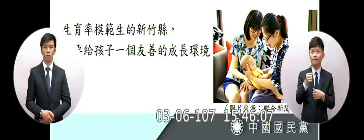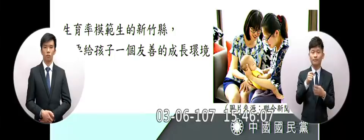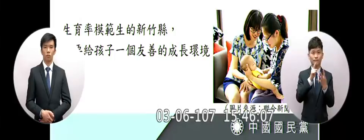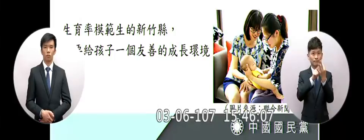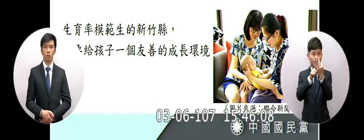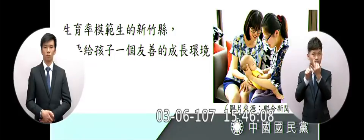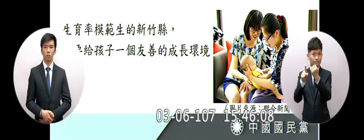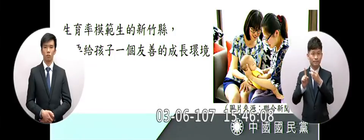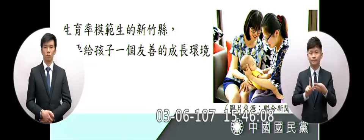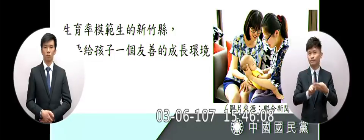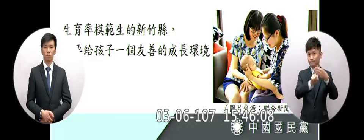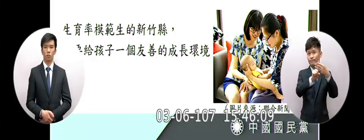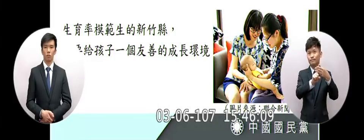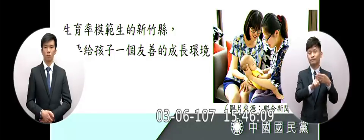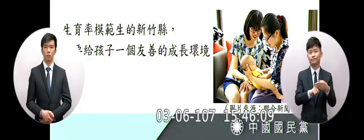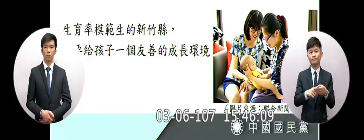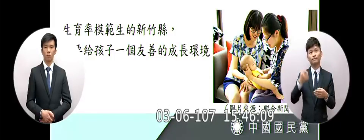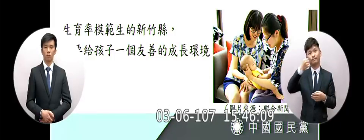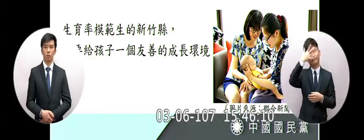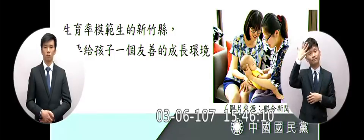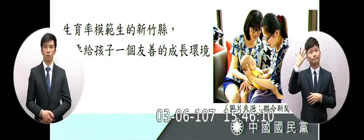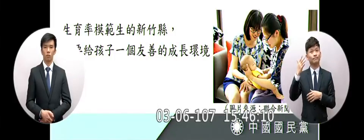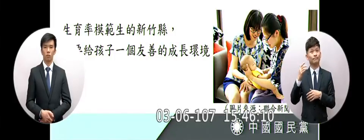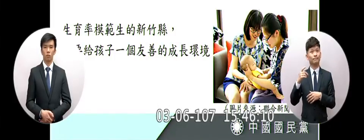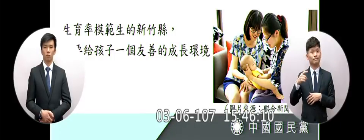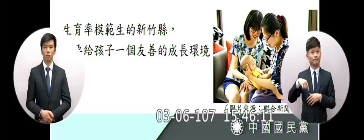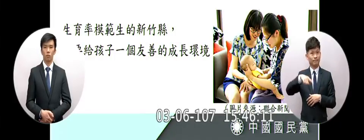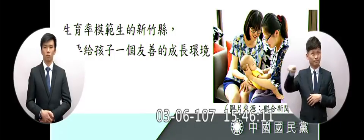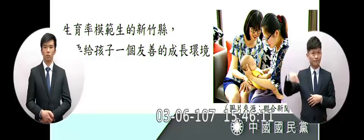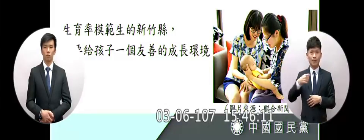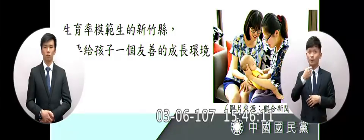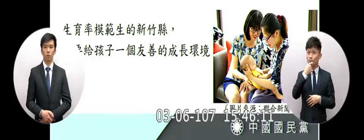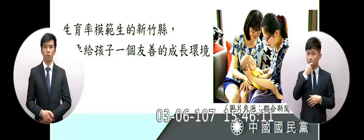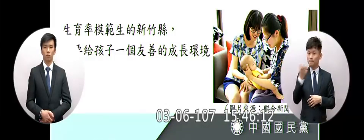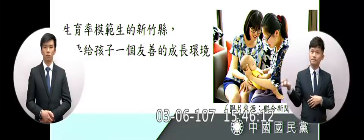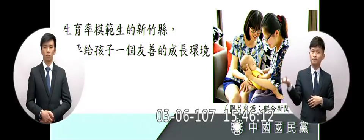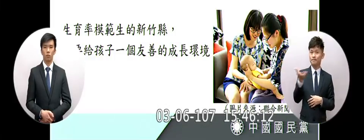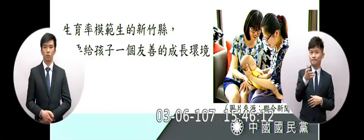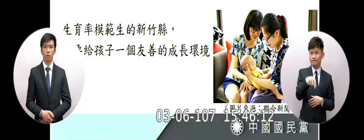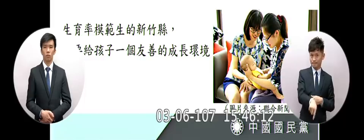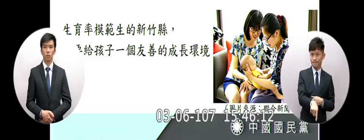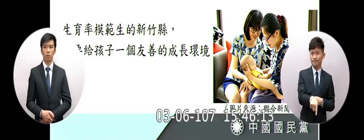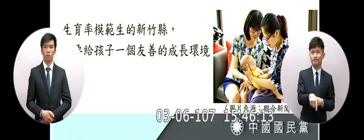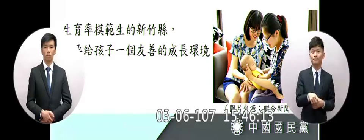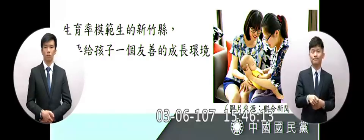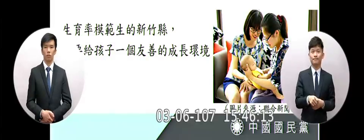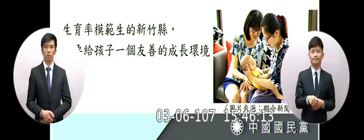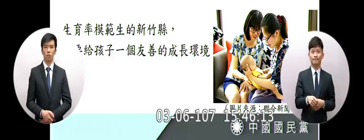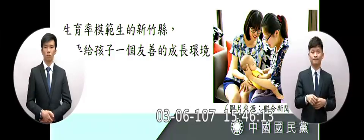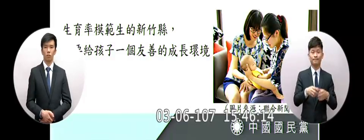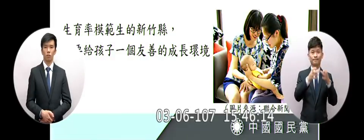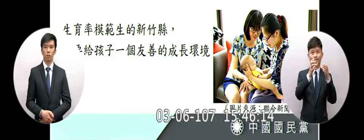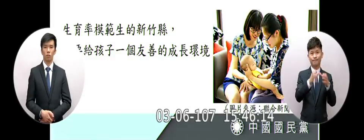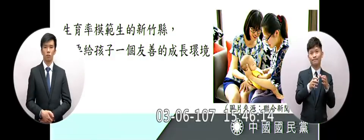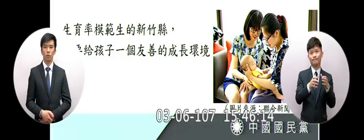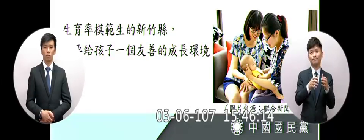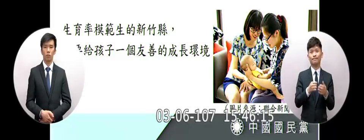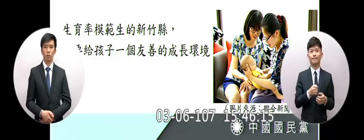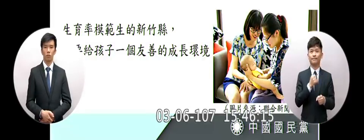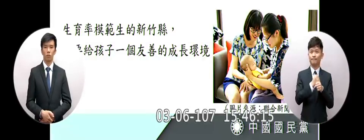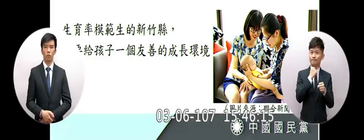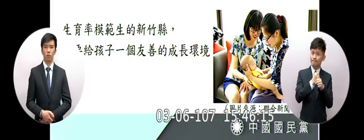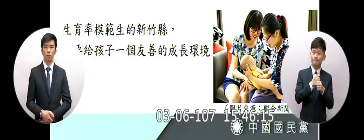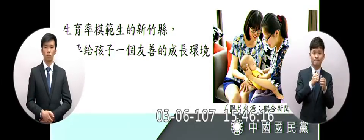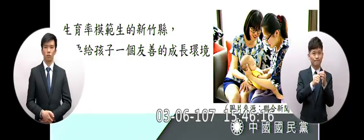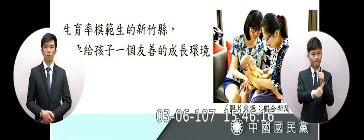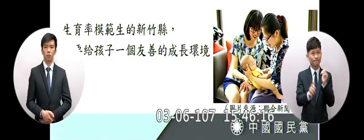要原因了，让这些年轻人愿意在那边落地生根，在那边养